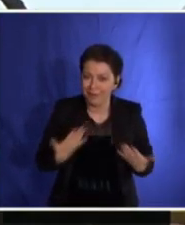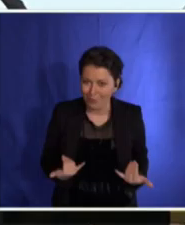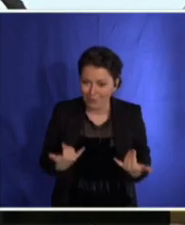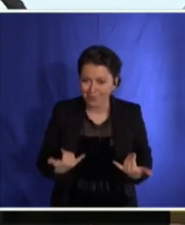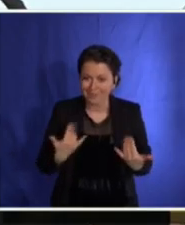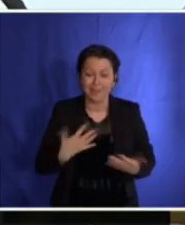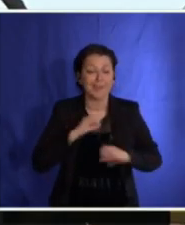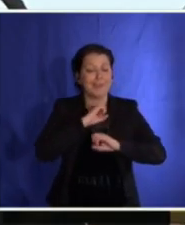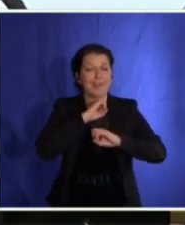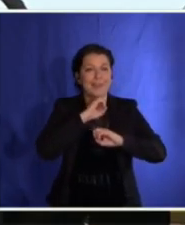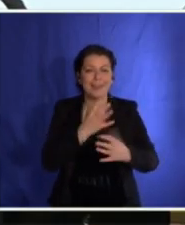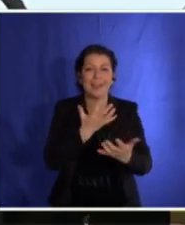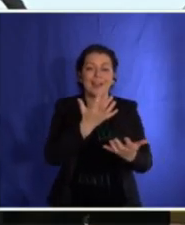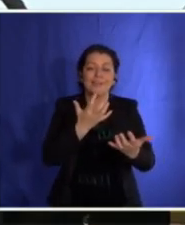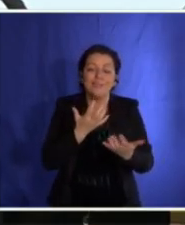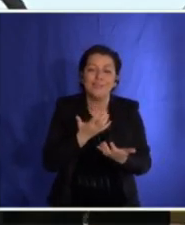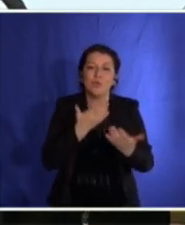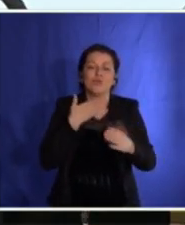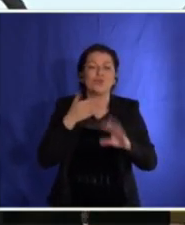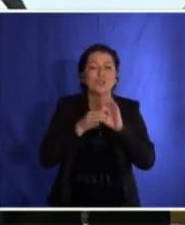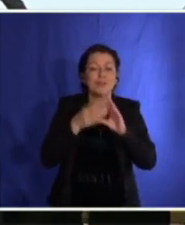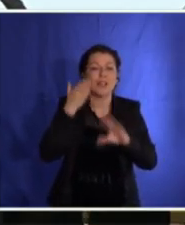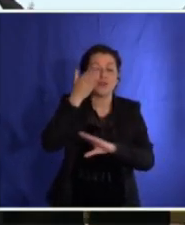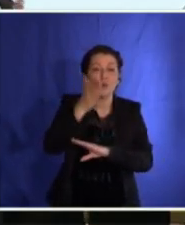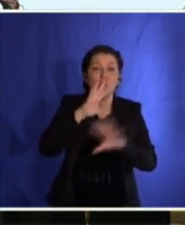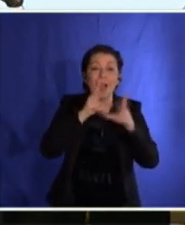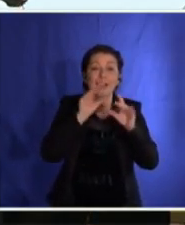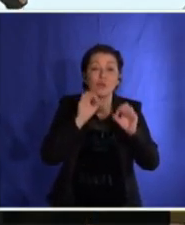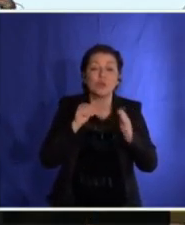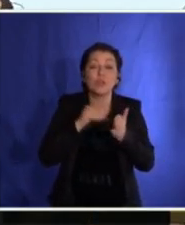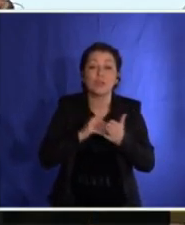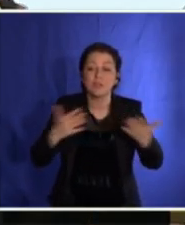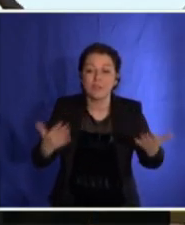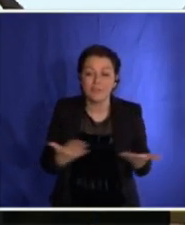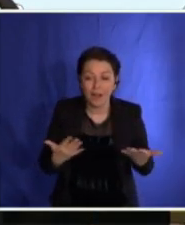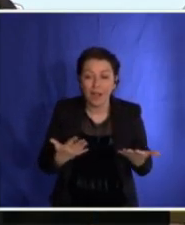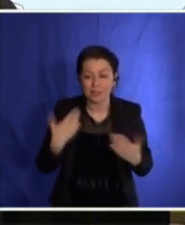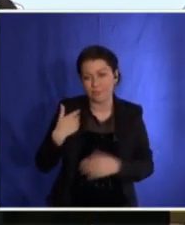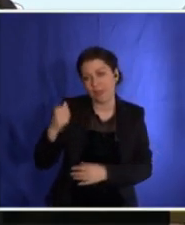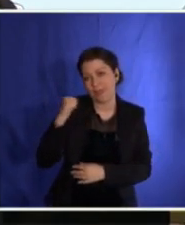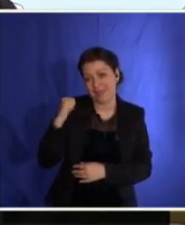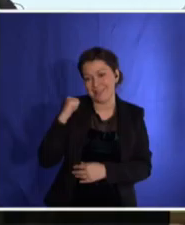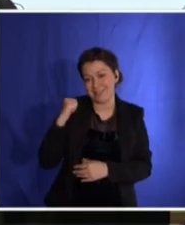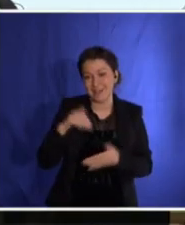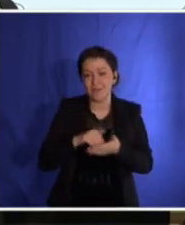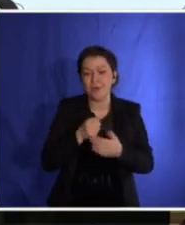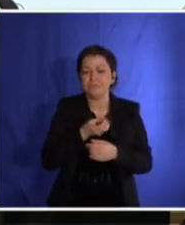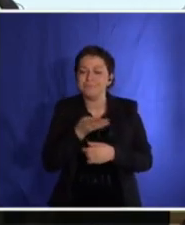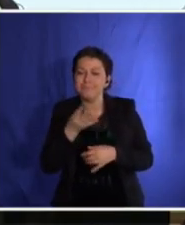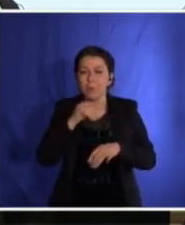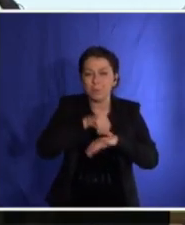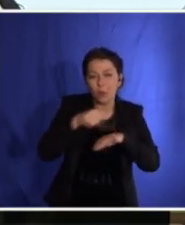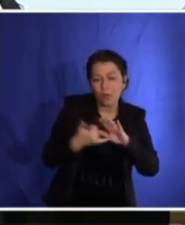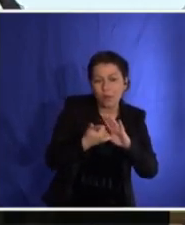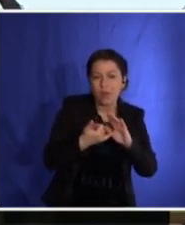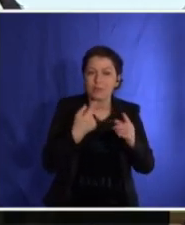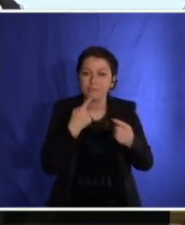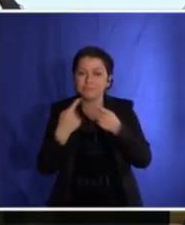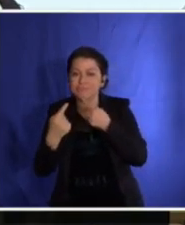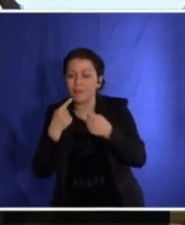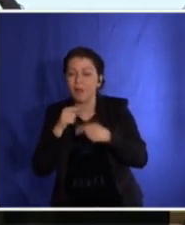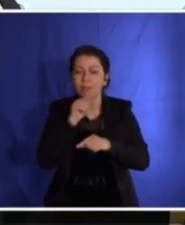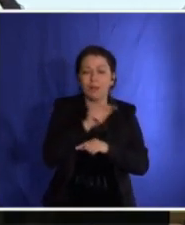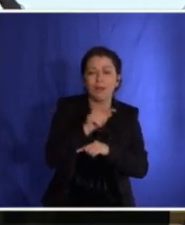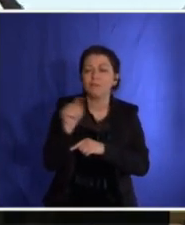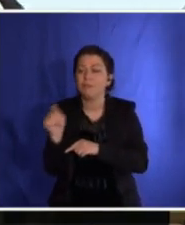Wünsche dir natürlich für die Zukunft nicht nur alles Gute, sondern dass wir haben gestern ein paar Projekte angesprochen, auch da und